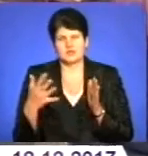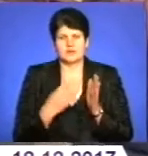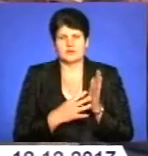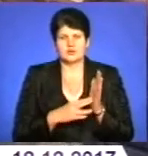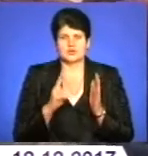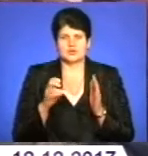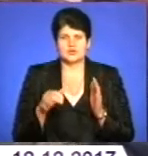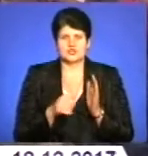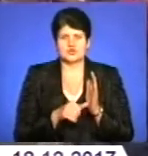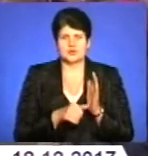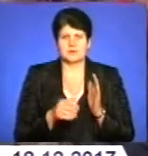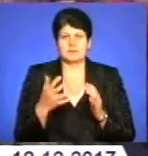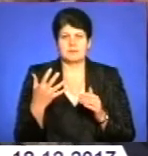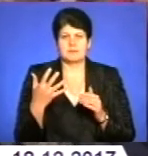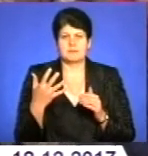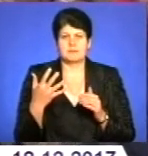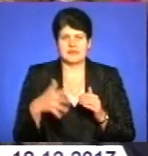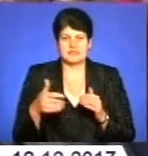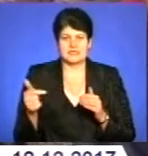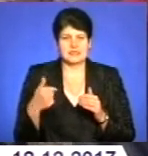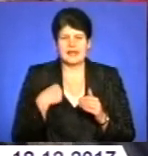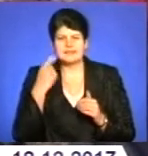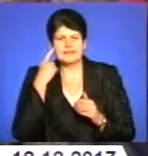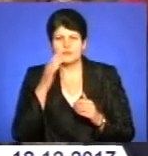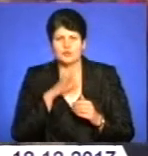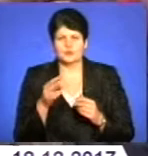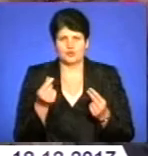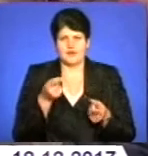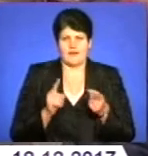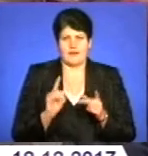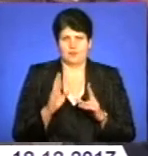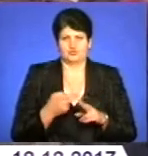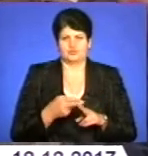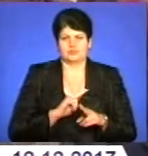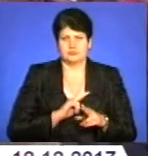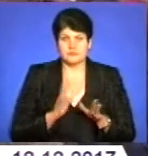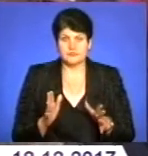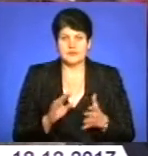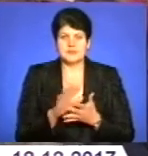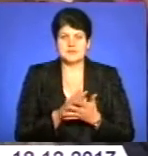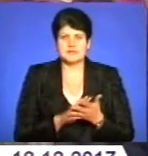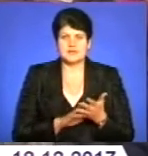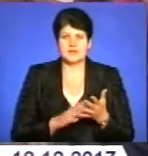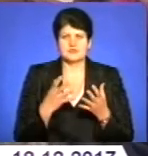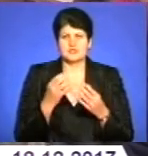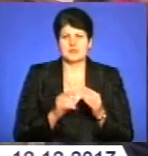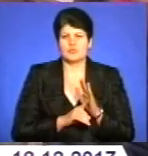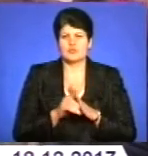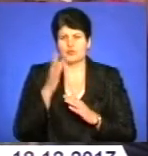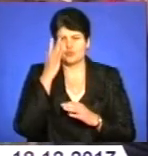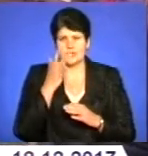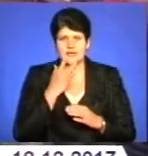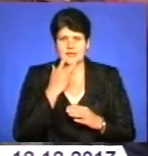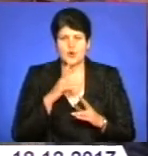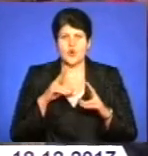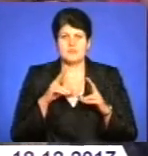практично 650 гривень. І я, відверто кажучи, не думала, що гроші будуть реально повернені, бо написала я заяву, що, здається, на початку літа і